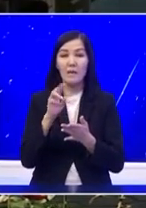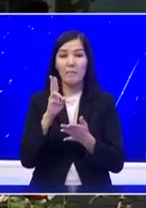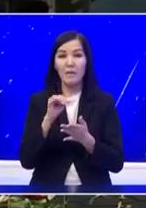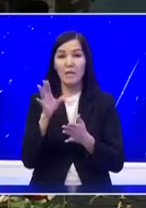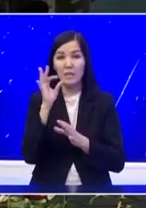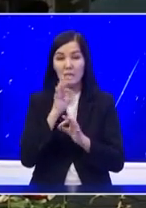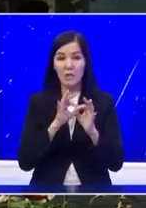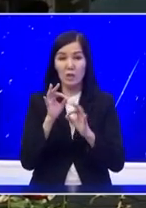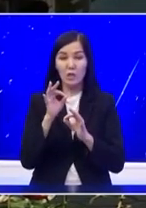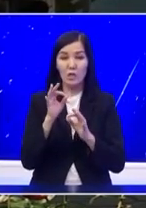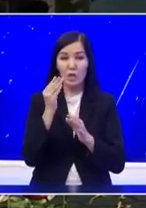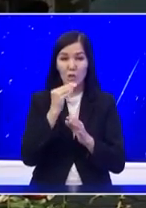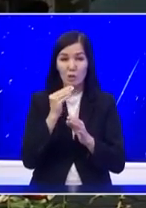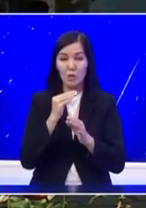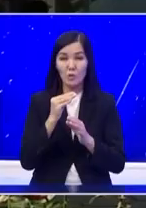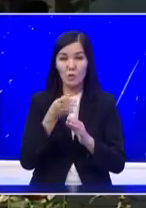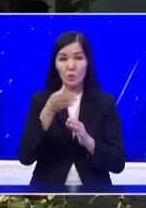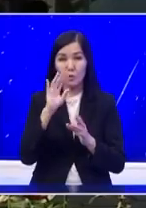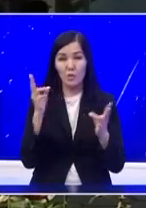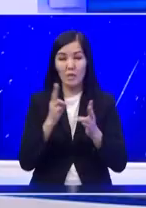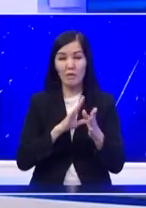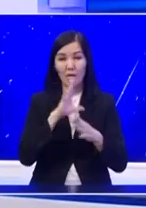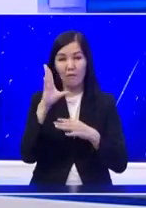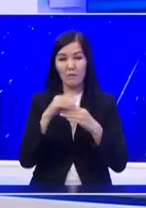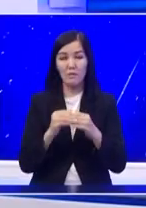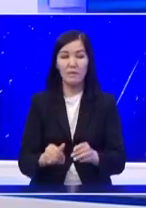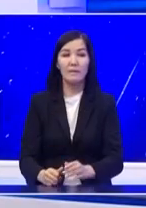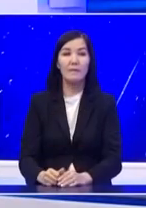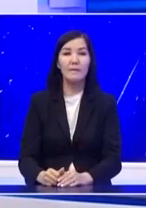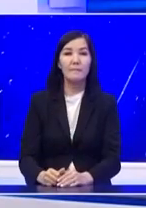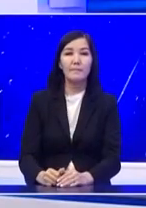Осында күні бойы іше беруге болады.